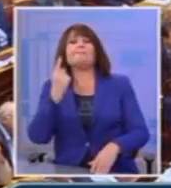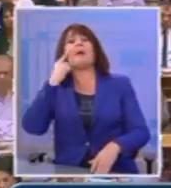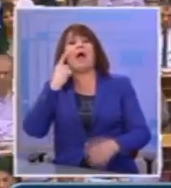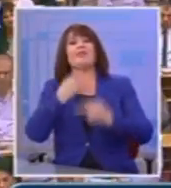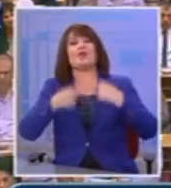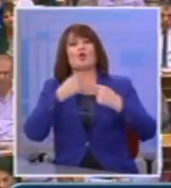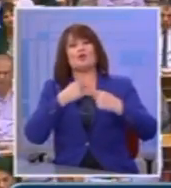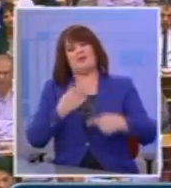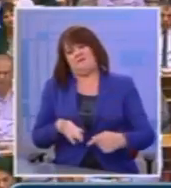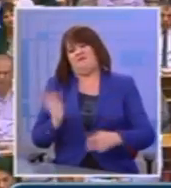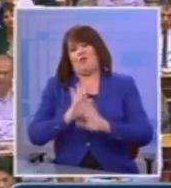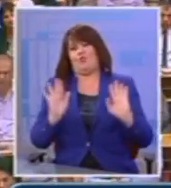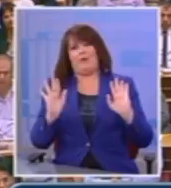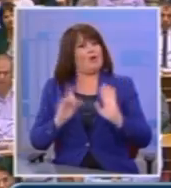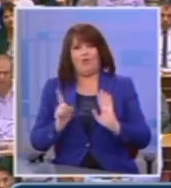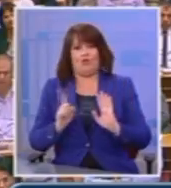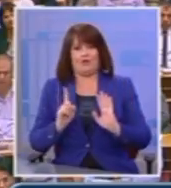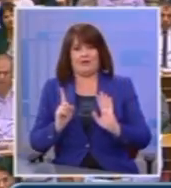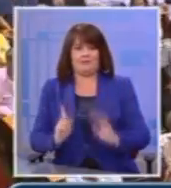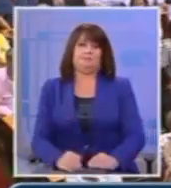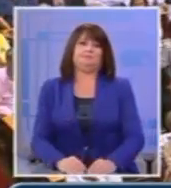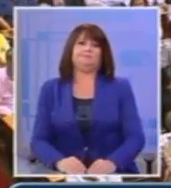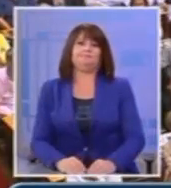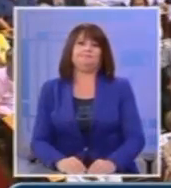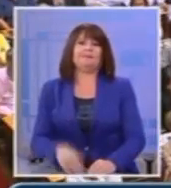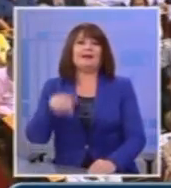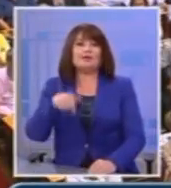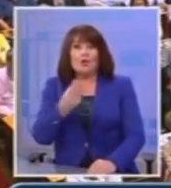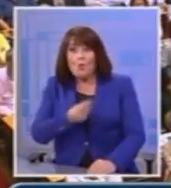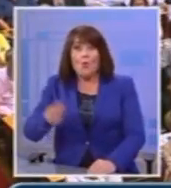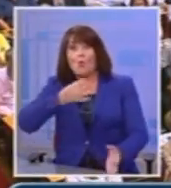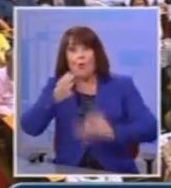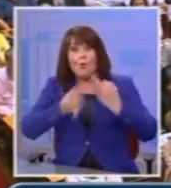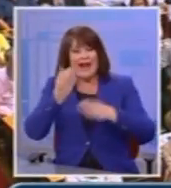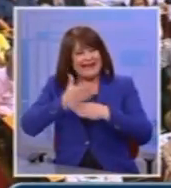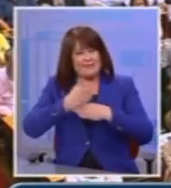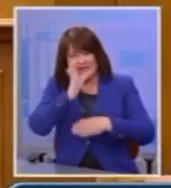Δεν βρίσκομαι ανάμεσά σας προκειμένου να κρύψω την πραγματικότητα πίσω από υπερβολές.